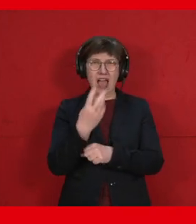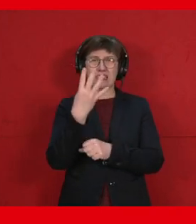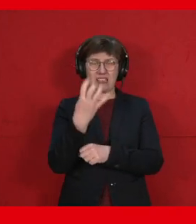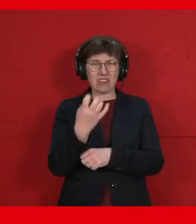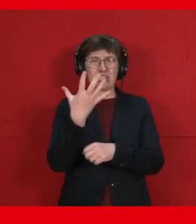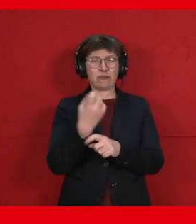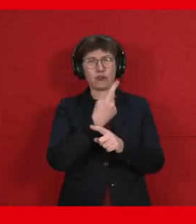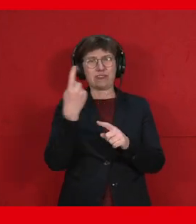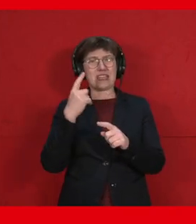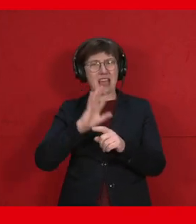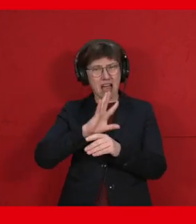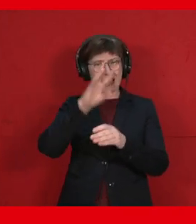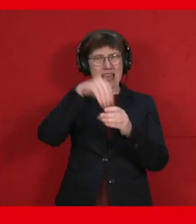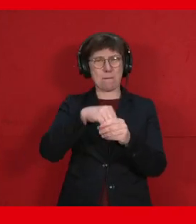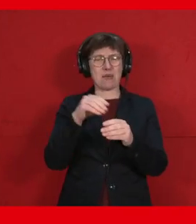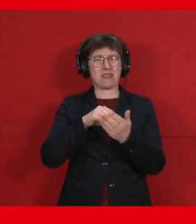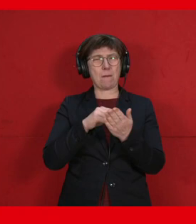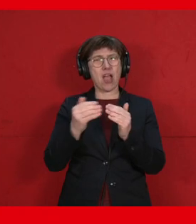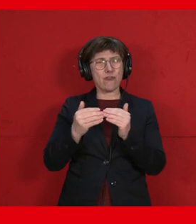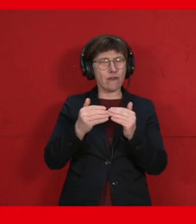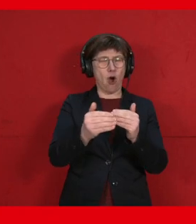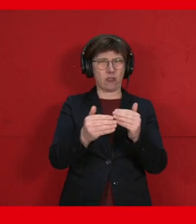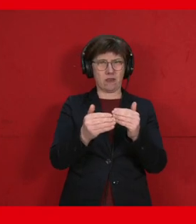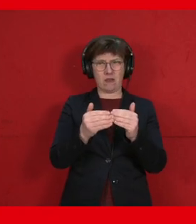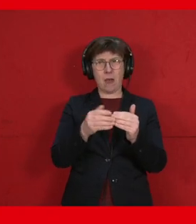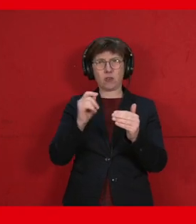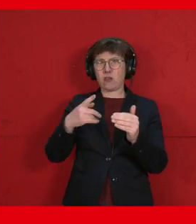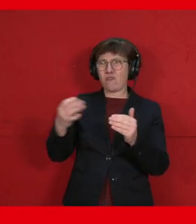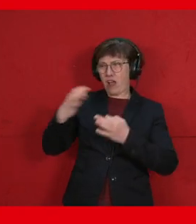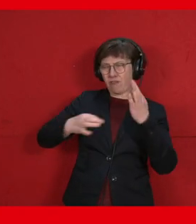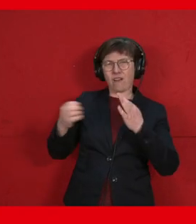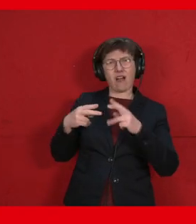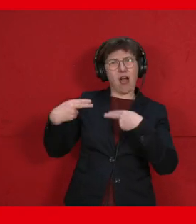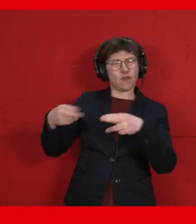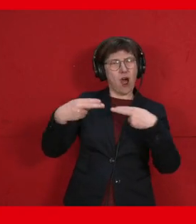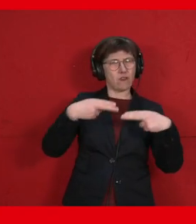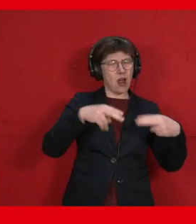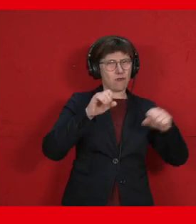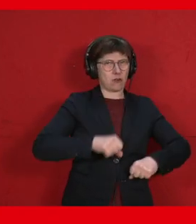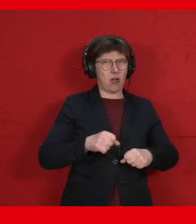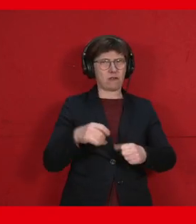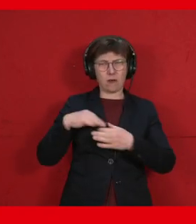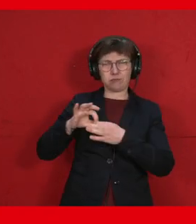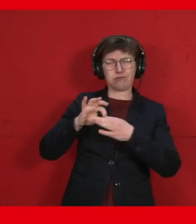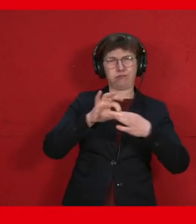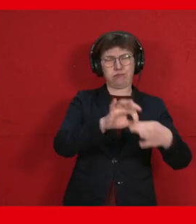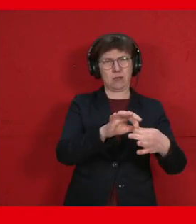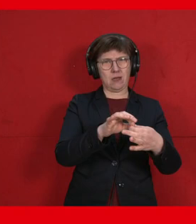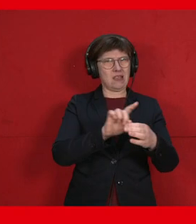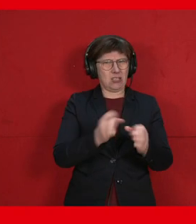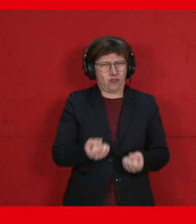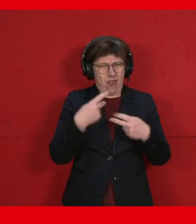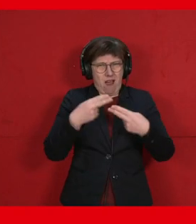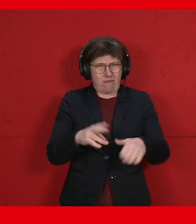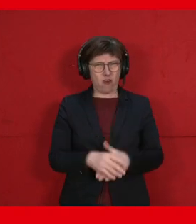50 Jahre vorne an zu sein und eine Lösung zu bieten für sehr, sehr viele Fragen. Das ist ja doch gar nicht so schwer zu beantworten.